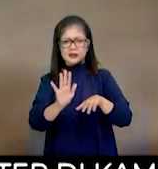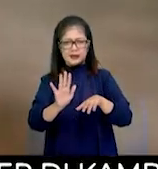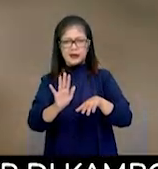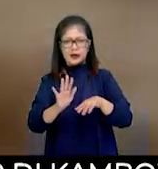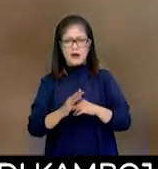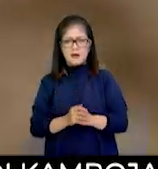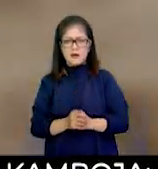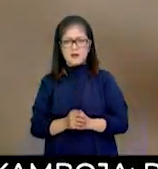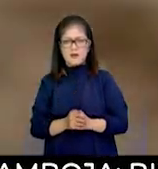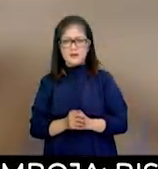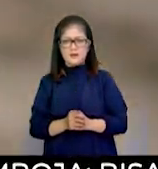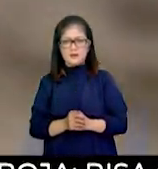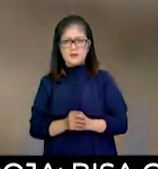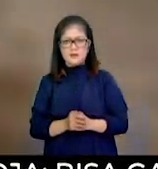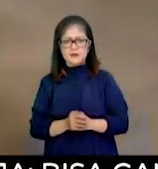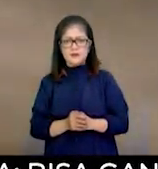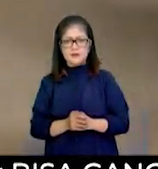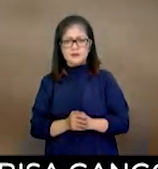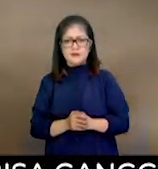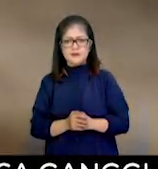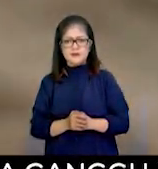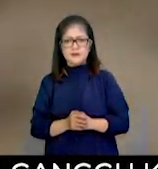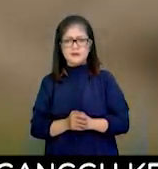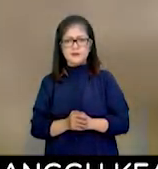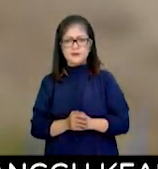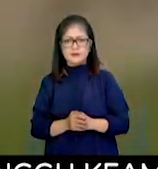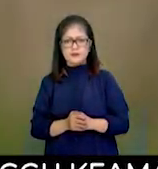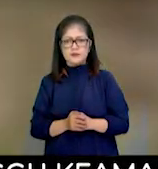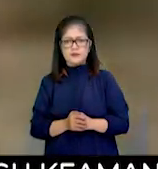Dari Kabupaten Bandung Barat, Jawa Barat, Erifah Rizal, iNews, melaporkan.